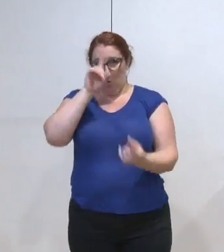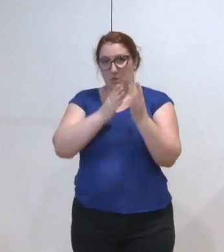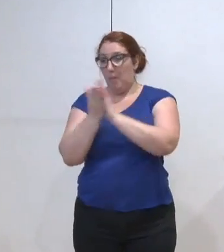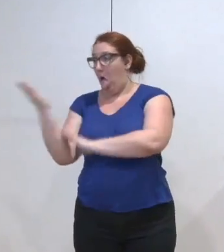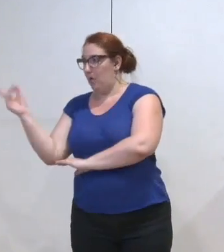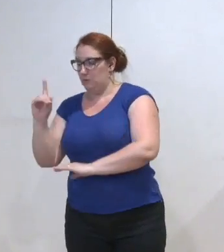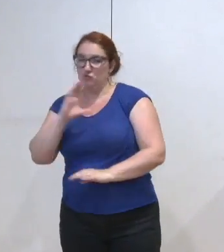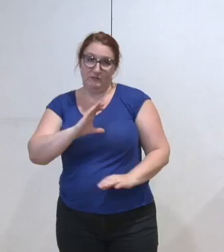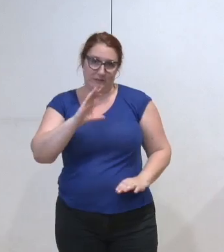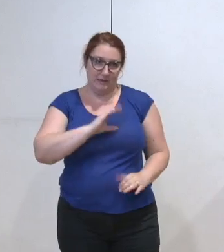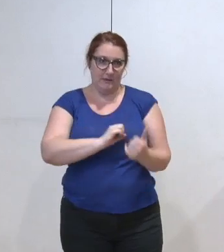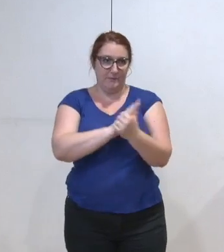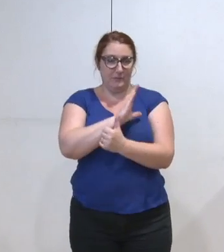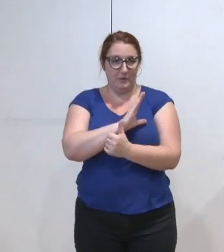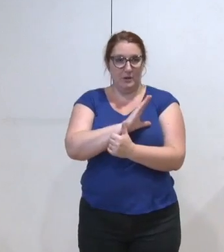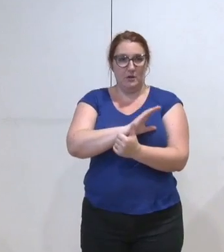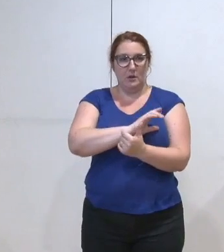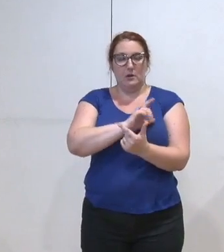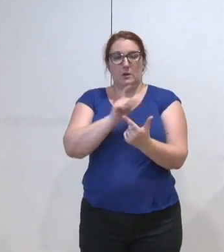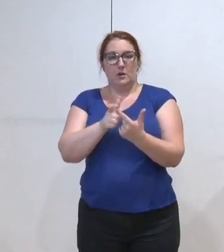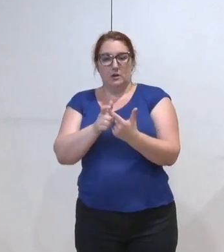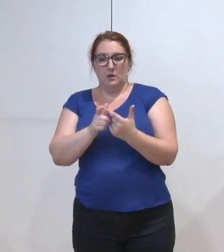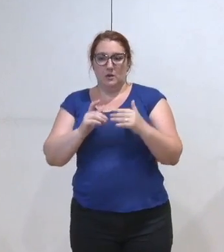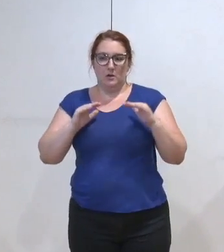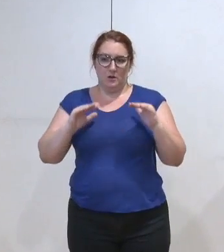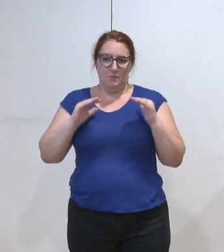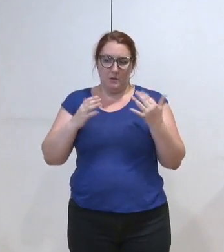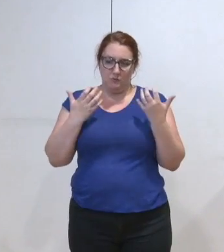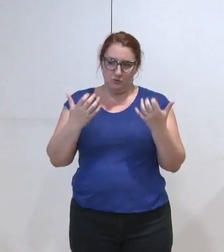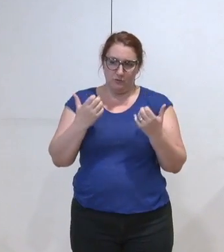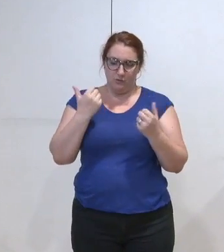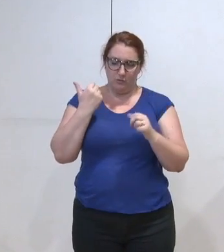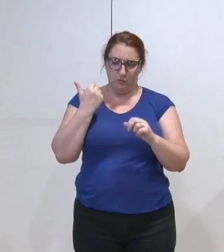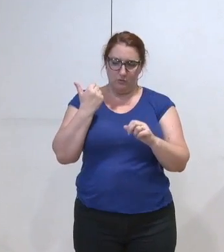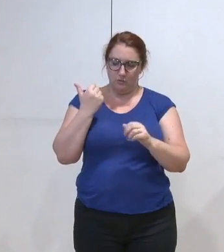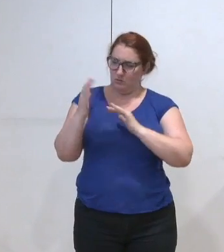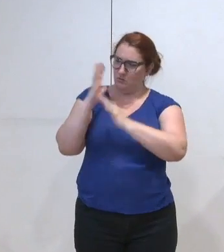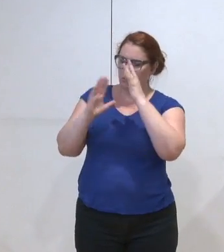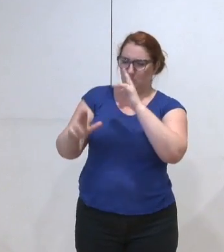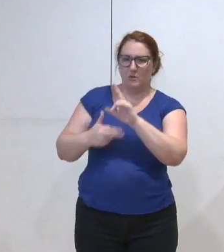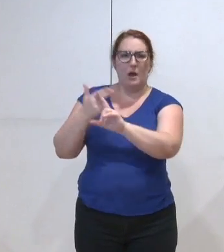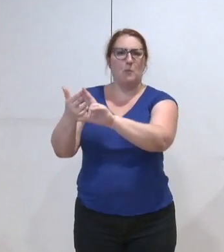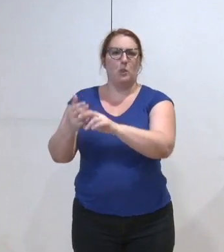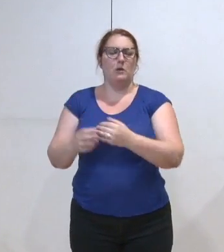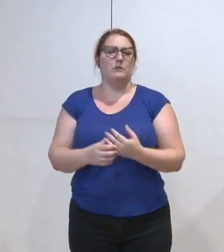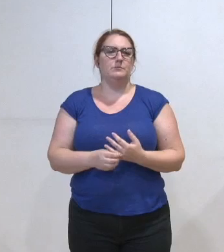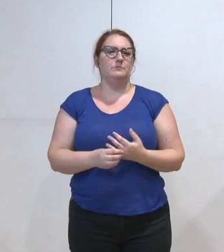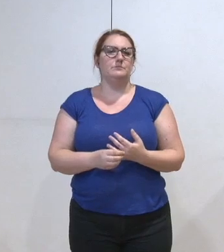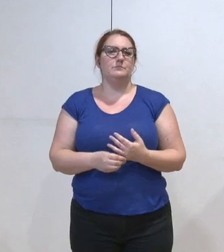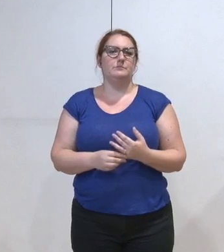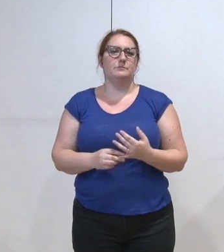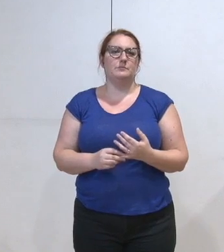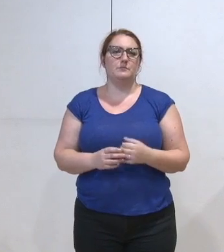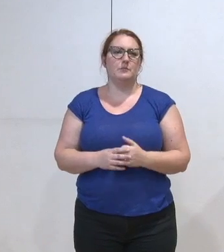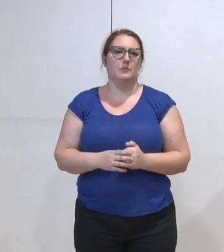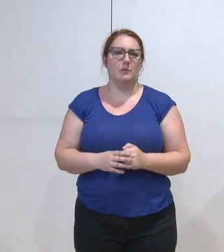euh et puis d'autre part ensuite quand même faire une réponse à ce qui vient d'être dit la